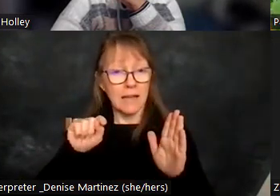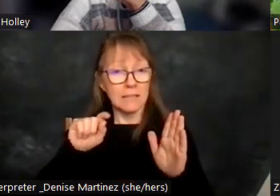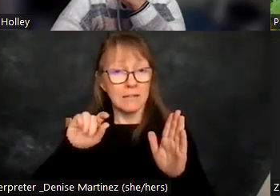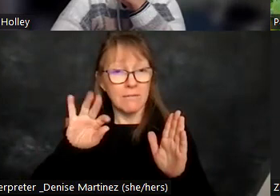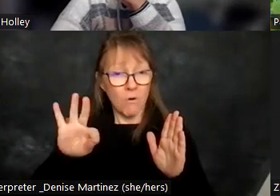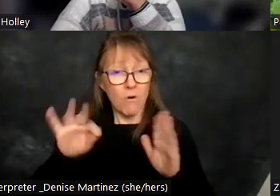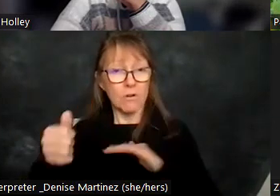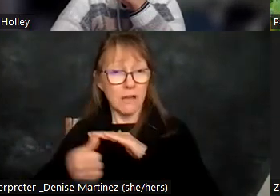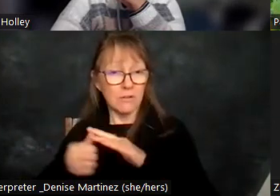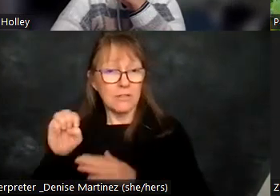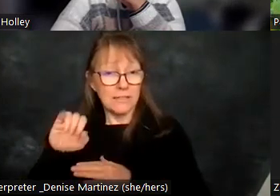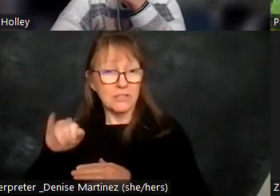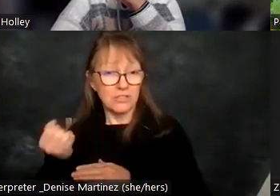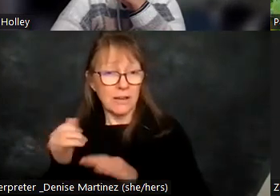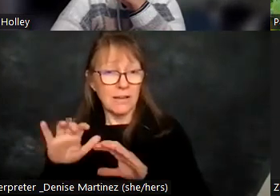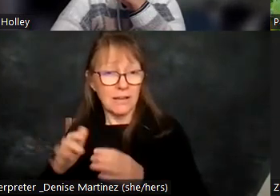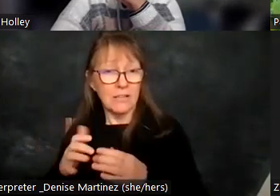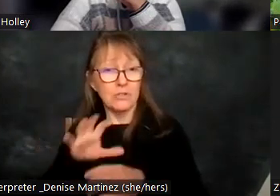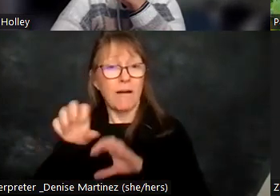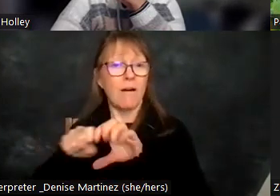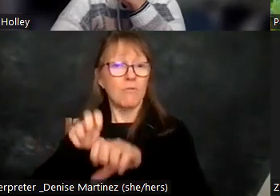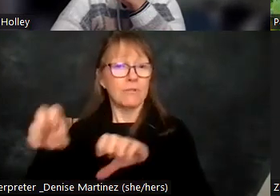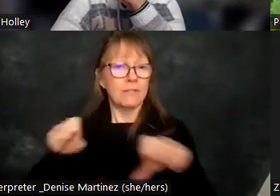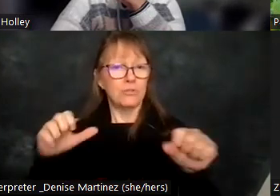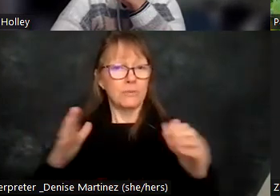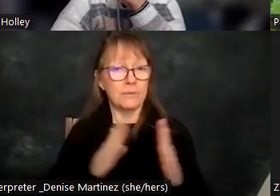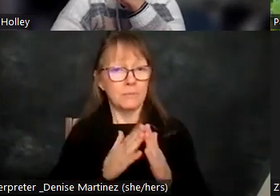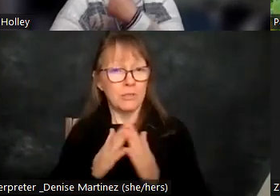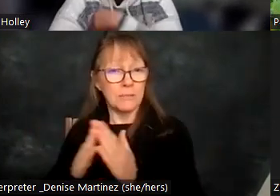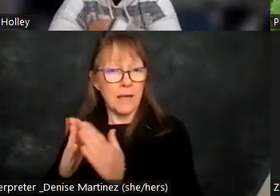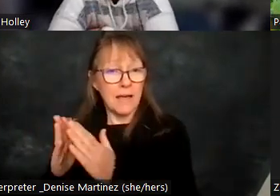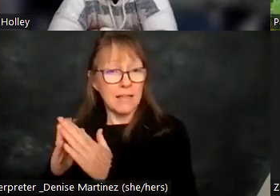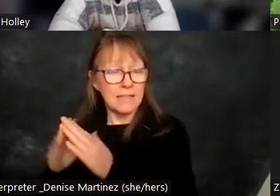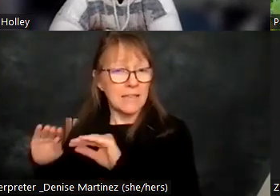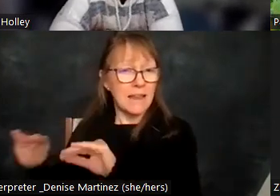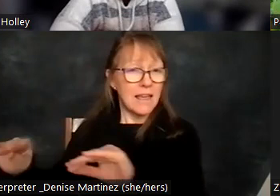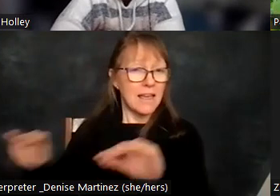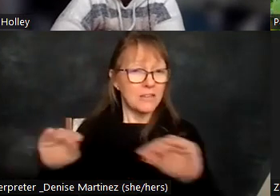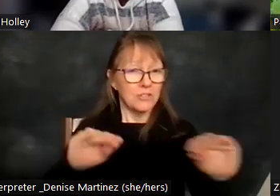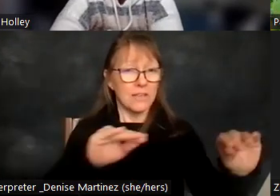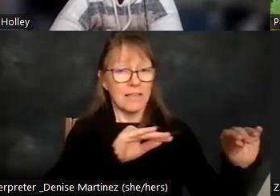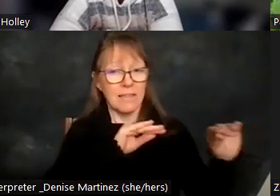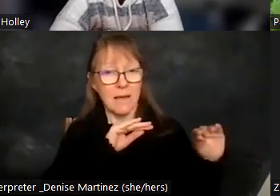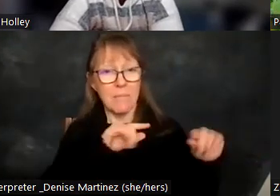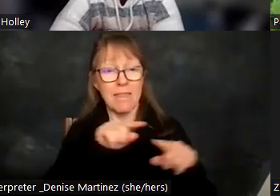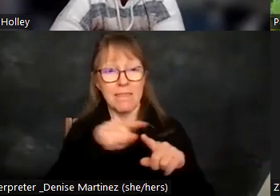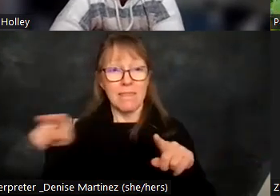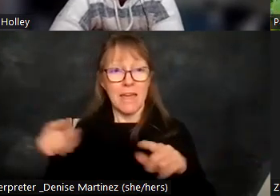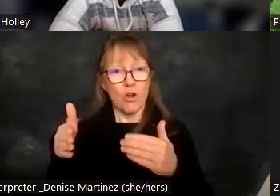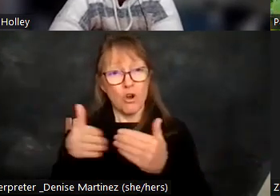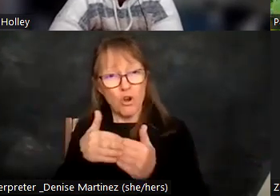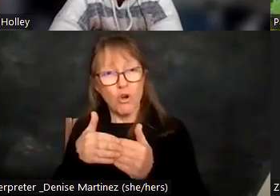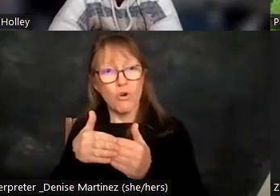and education jouer role with jouer un rôle municipalities, éducatif who often et work close cap on the ground with et underserved